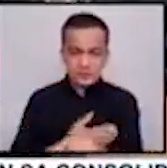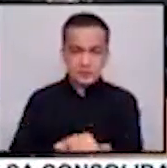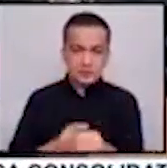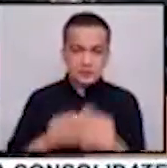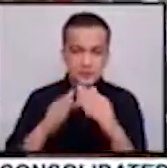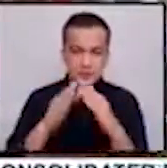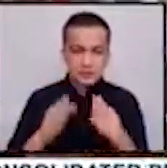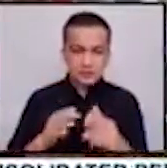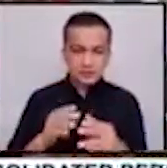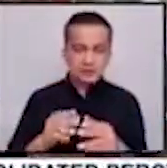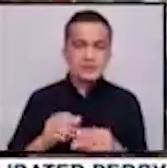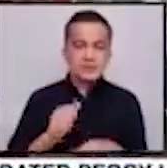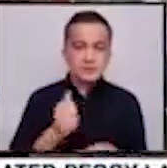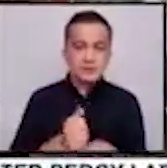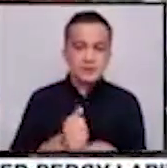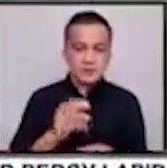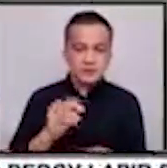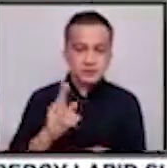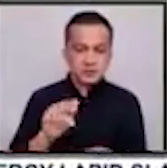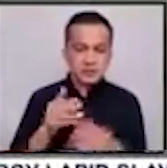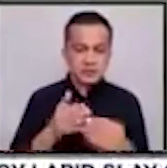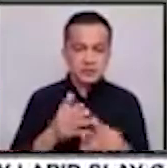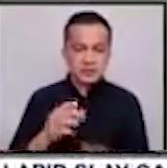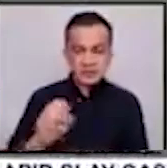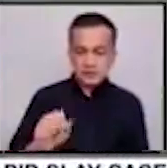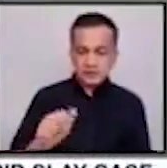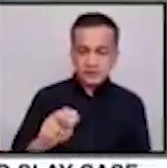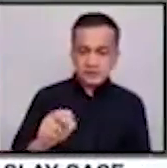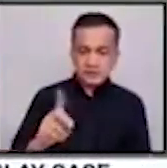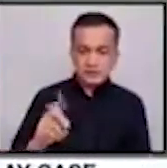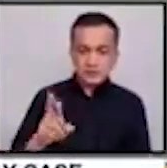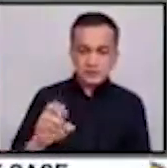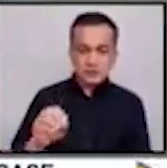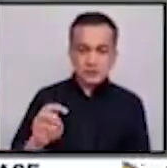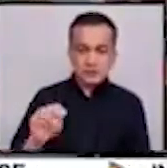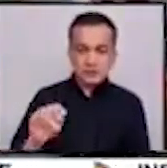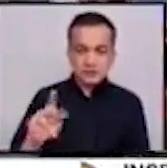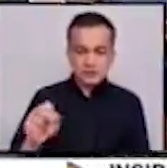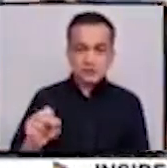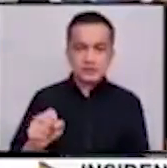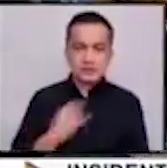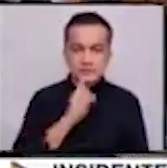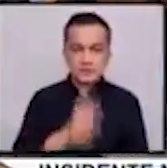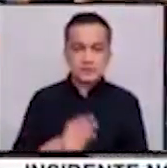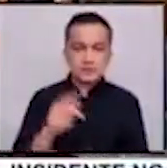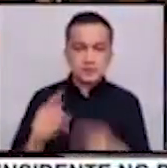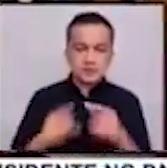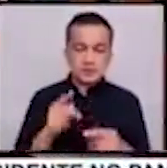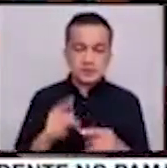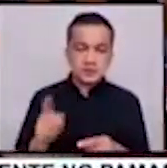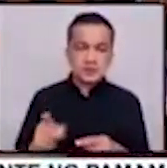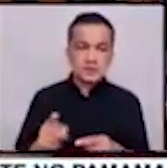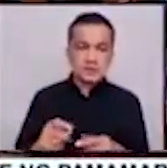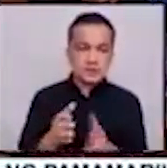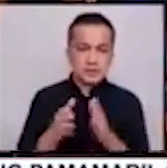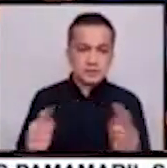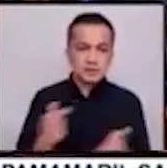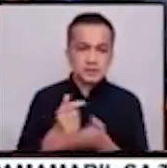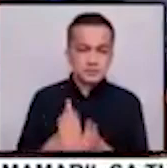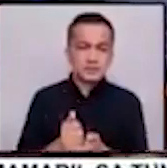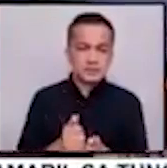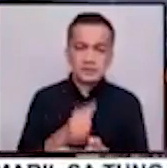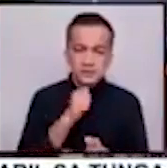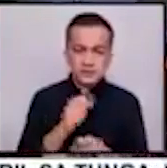Leader Sandro Marcos, makatitiyak ang publiko na malaki ang maitutulong nito sa bansa at hindi rin ito minamadali sa halip